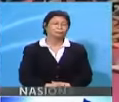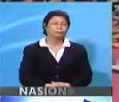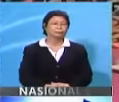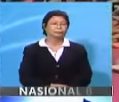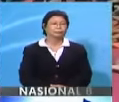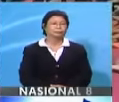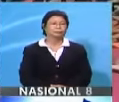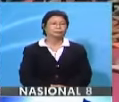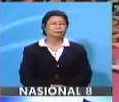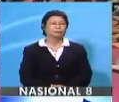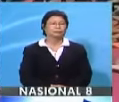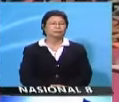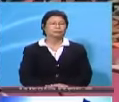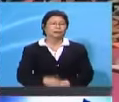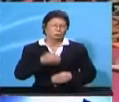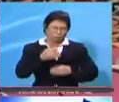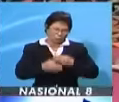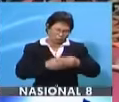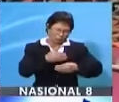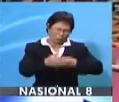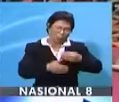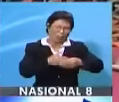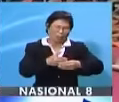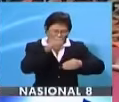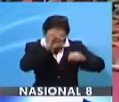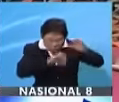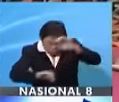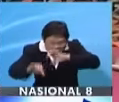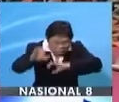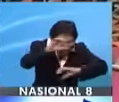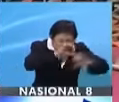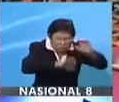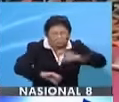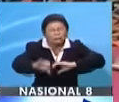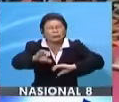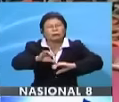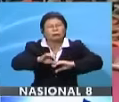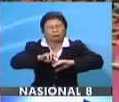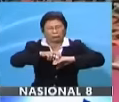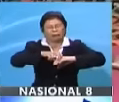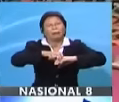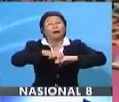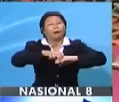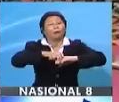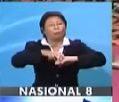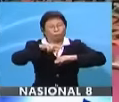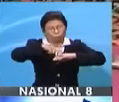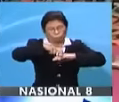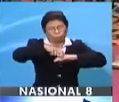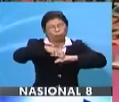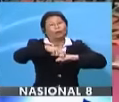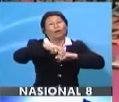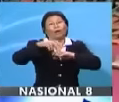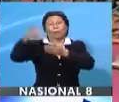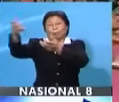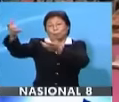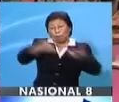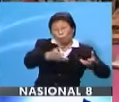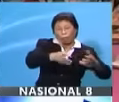So proses ni mungkin akan ambil masa sikit untuk jalan turun ke bawah. Dan